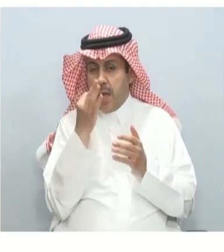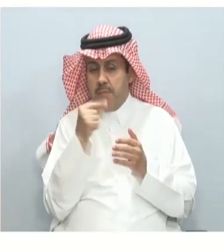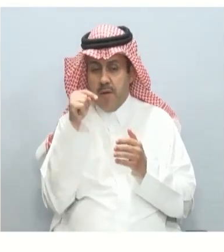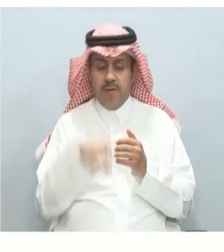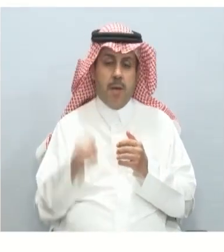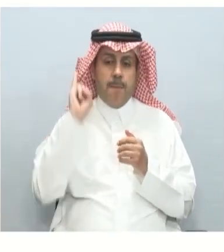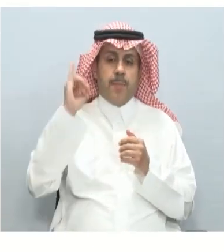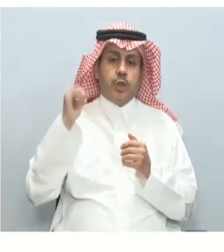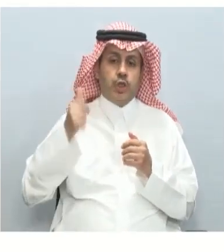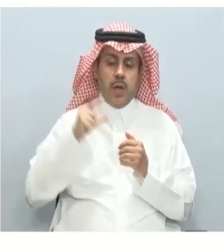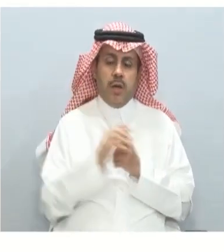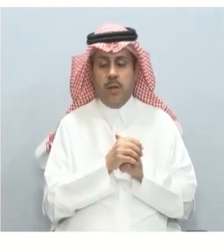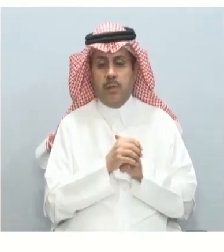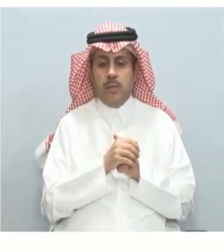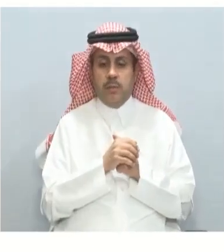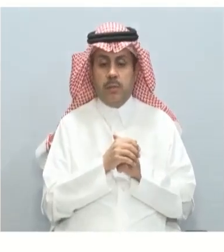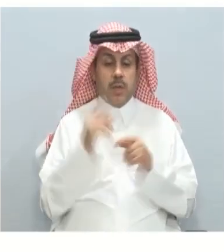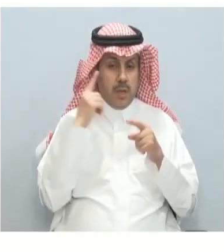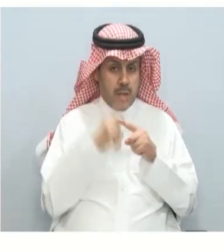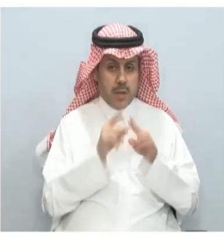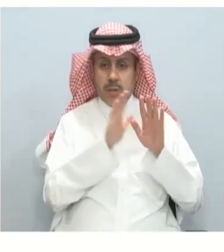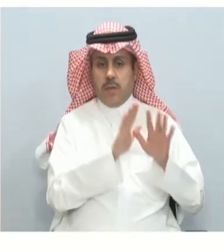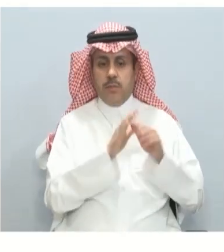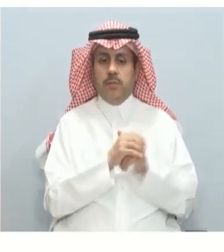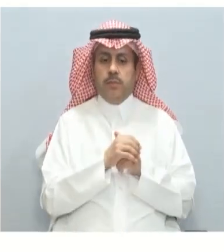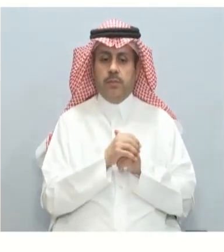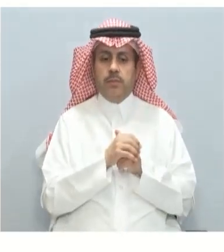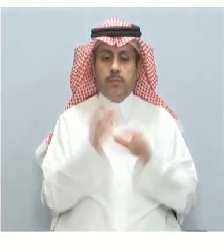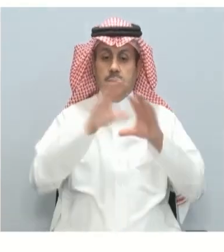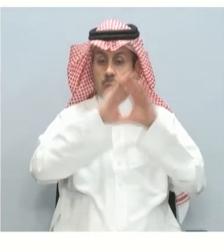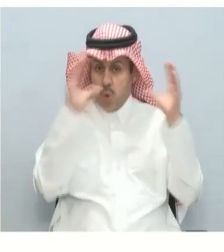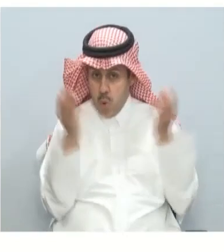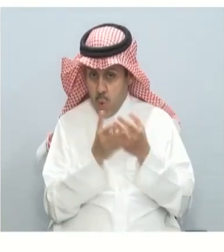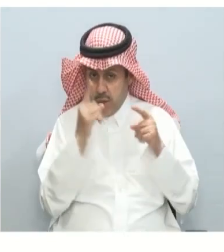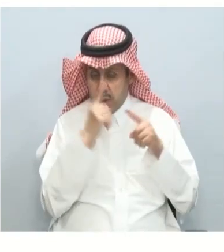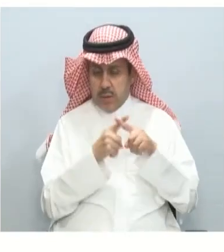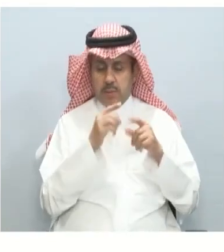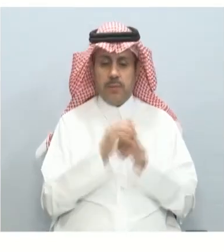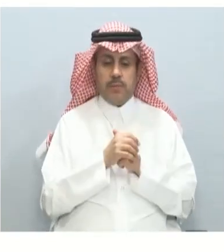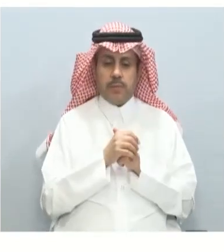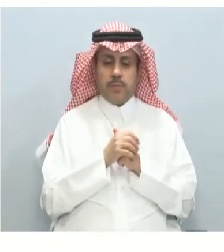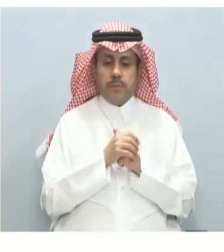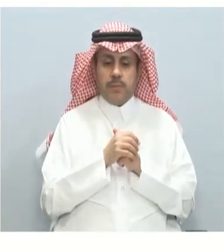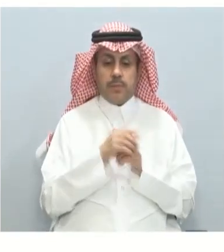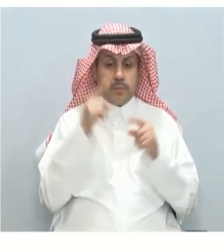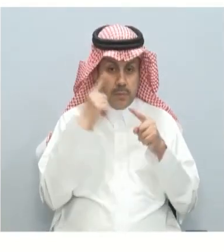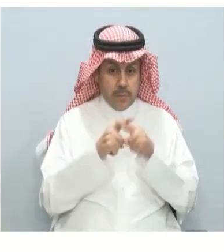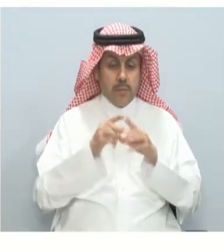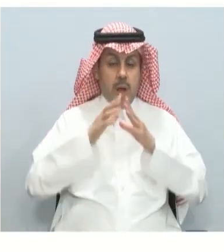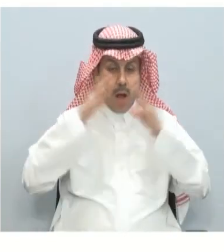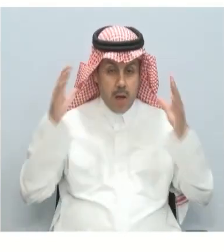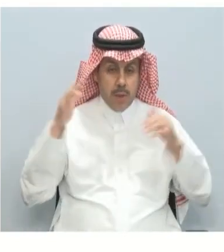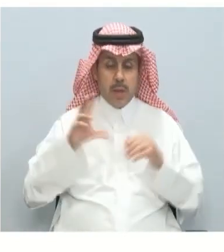بنقول طبعا هنا عندنا ماذا اكس لحالها معناه انها كل اكس المجال كل اكس بحيث ان اكس اكبر او